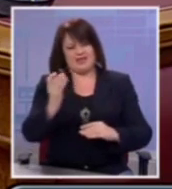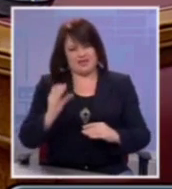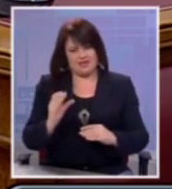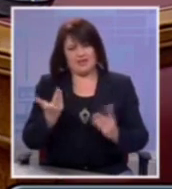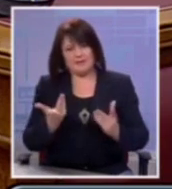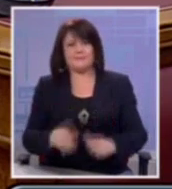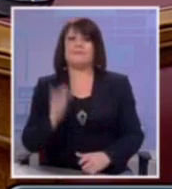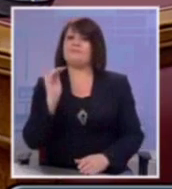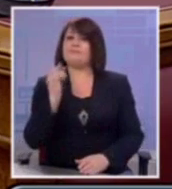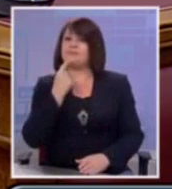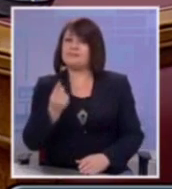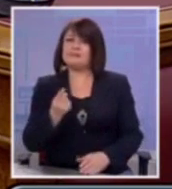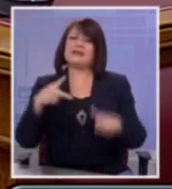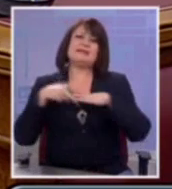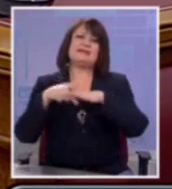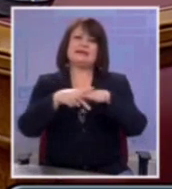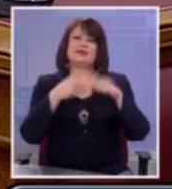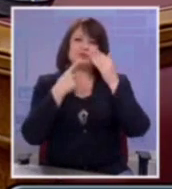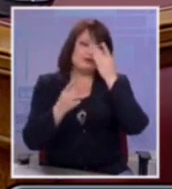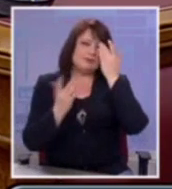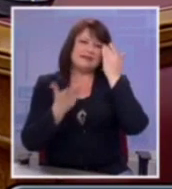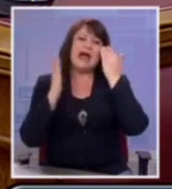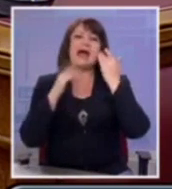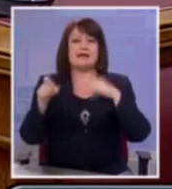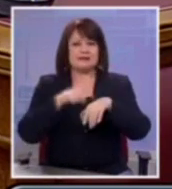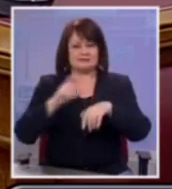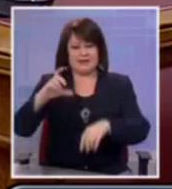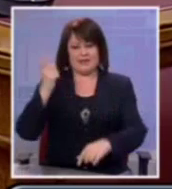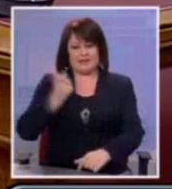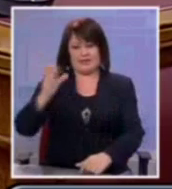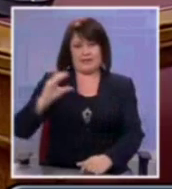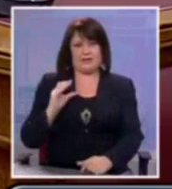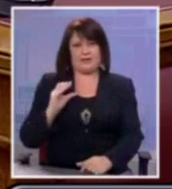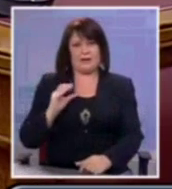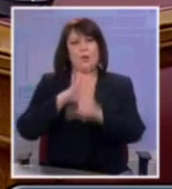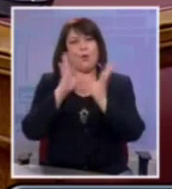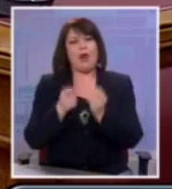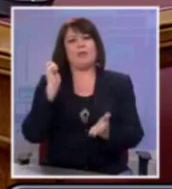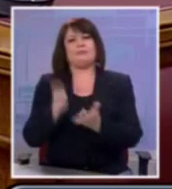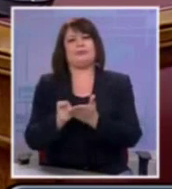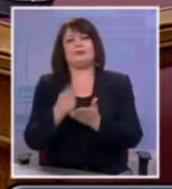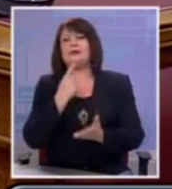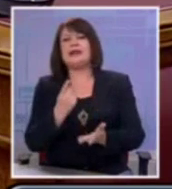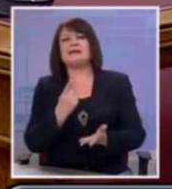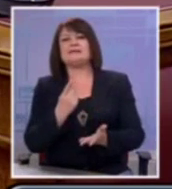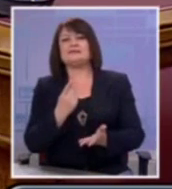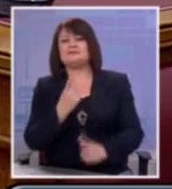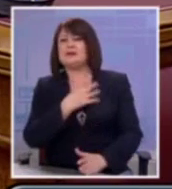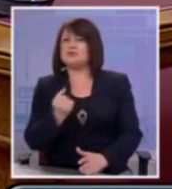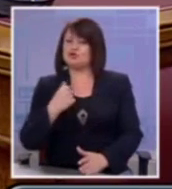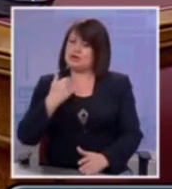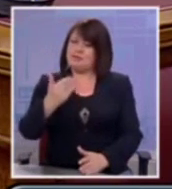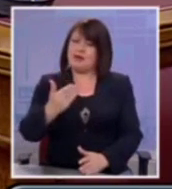Ωστόσο, λέτε για το μέλλον στους τραπεζίτες σας. Αν μου δανείσετε τώρα, θα σας τα αποπληρώσω όλα. Δημιουργείτε εμπιστοσύνη για το